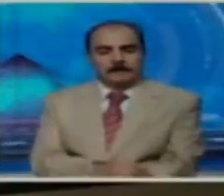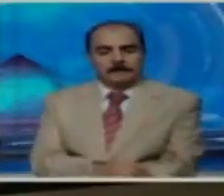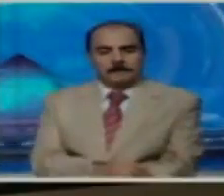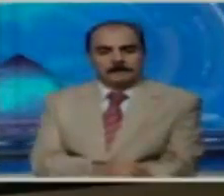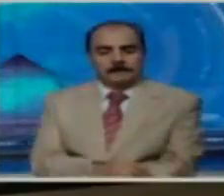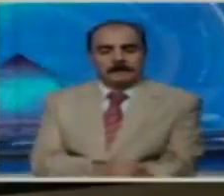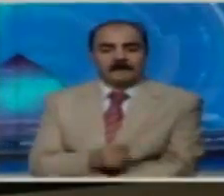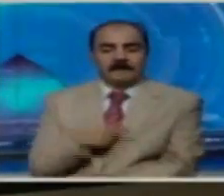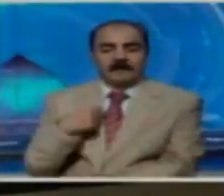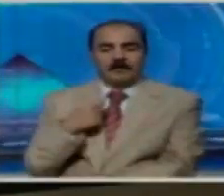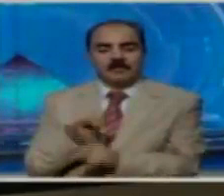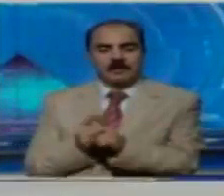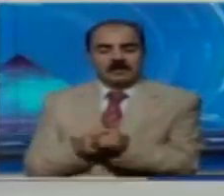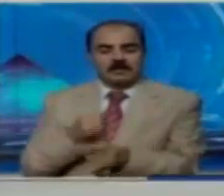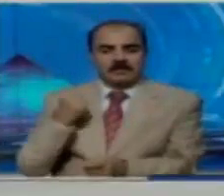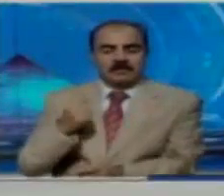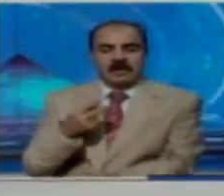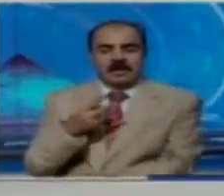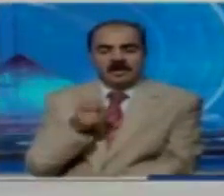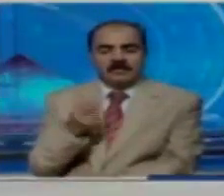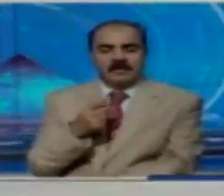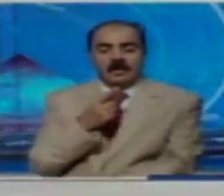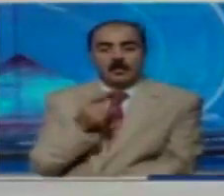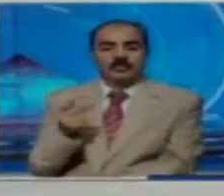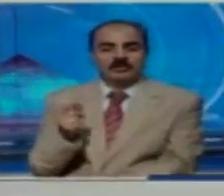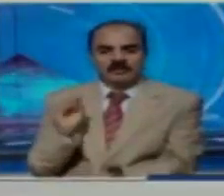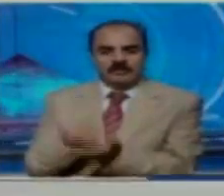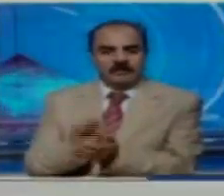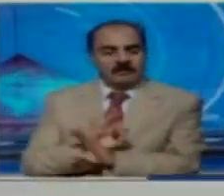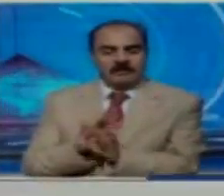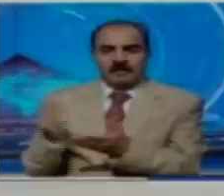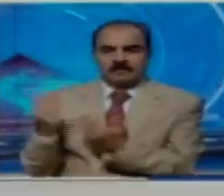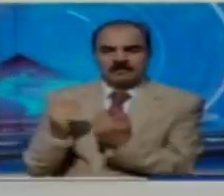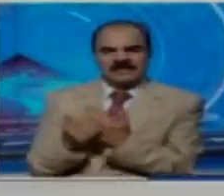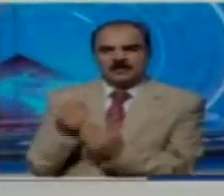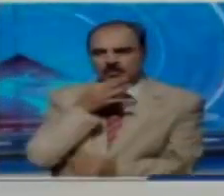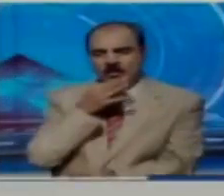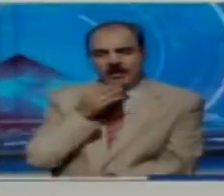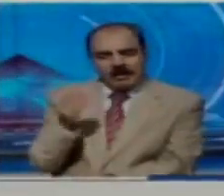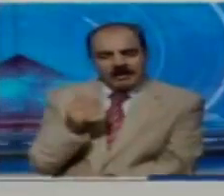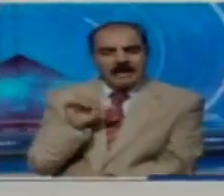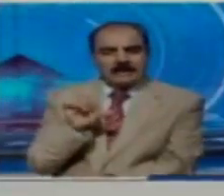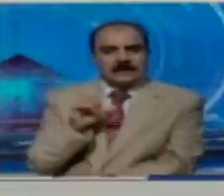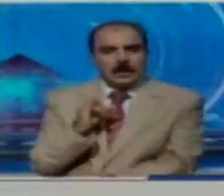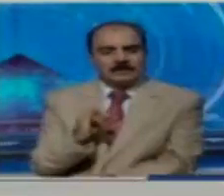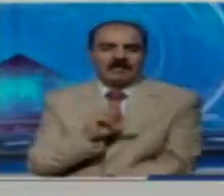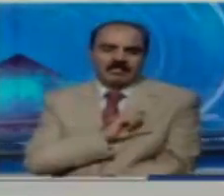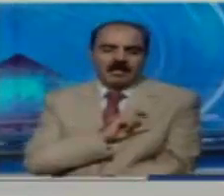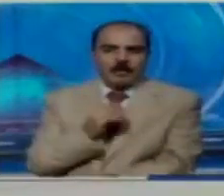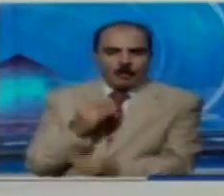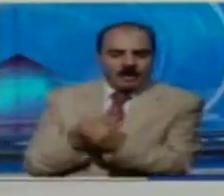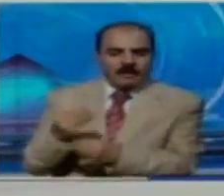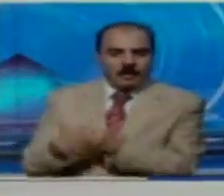صدور قرار معالي رئيس الوزراء في 12/9/2021، واستقبلنا دفعة صغيرة 59 طالب في مرحلة